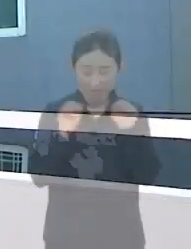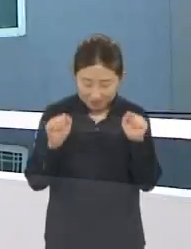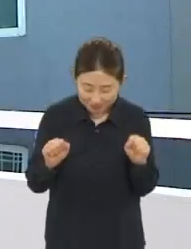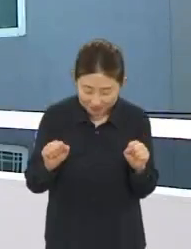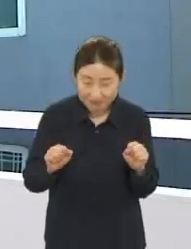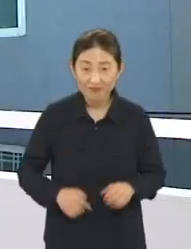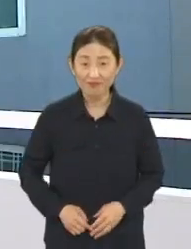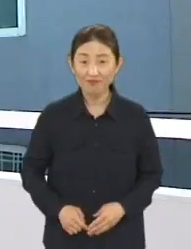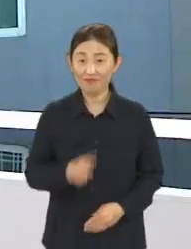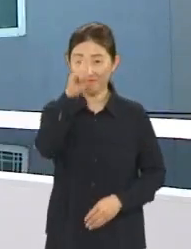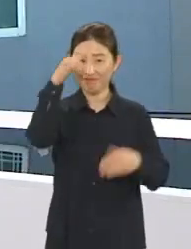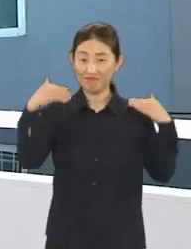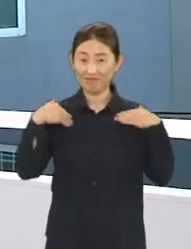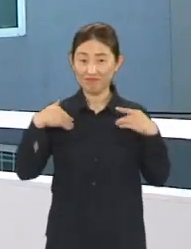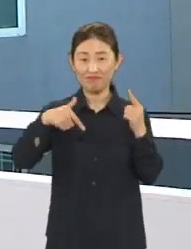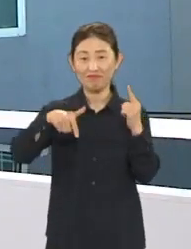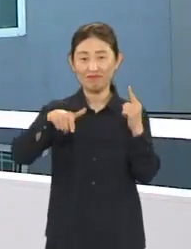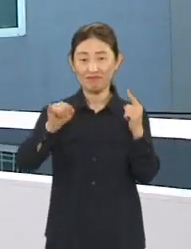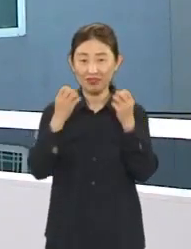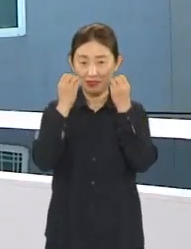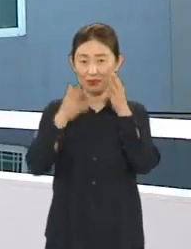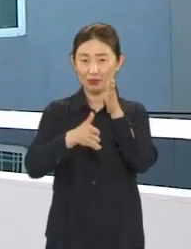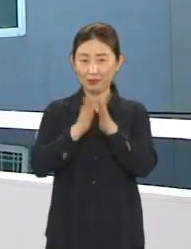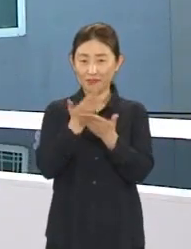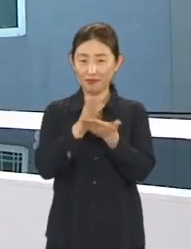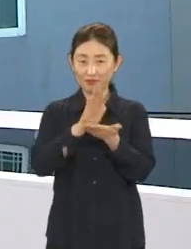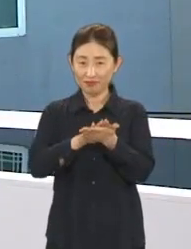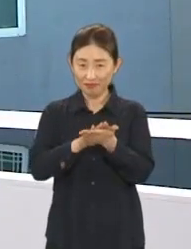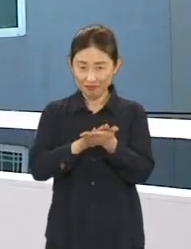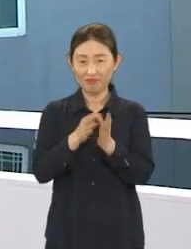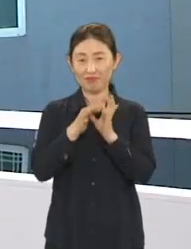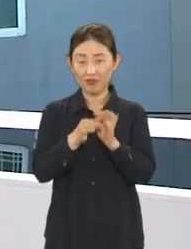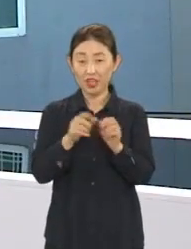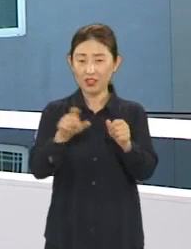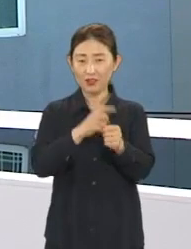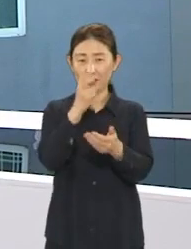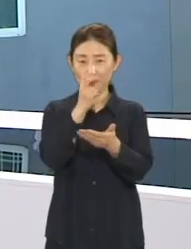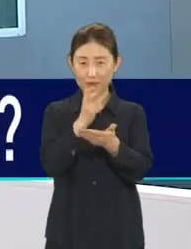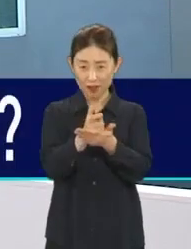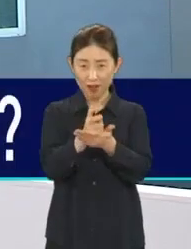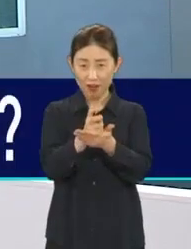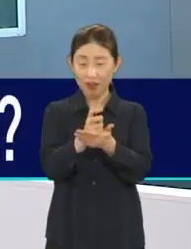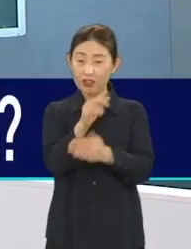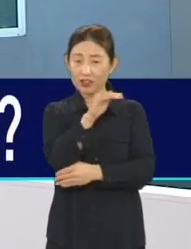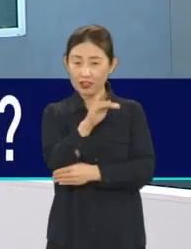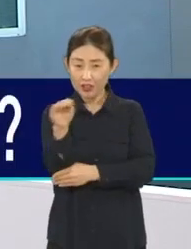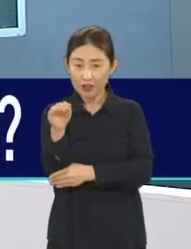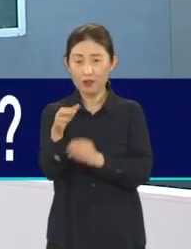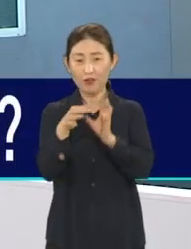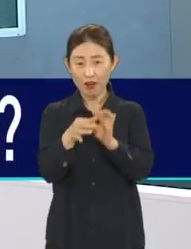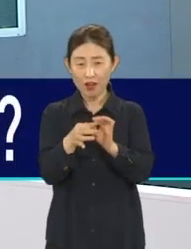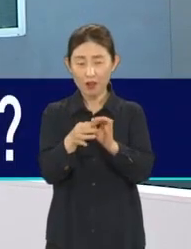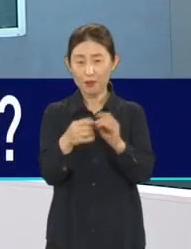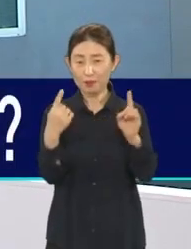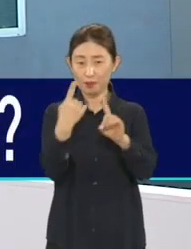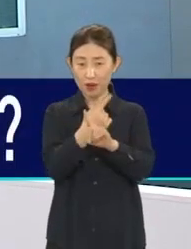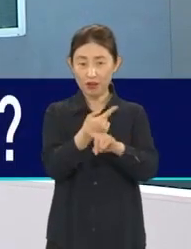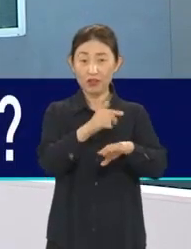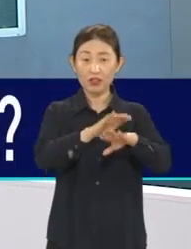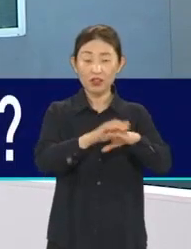여러분 안녕하십니까? 정부가 일기 신도시 재정비 활성화를 위해 특별 정비 대상 기준을 대폭